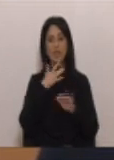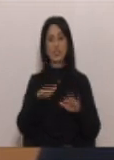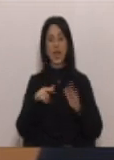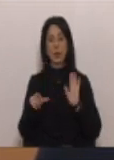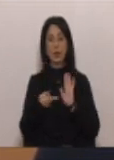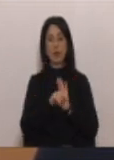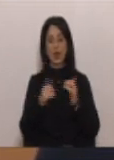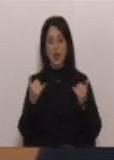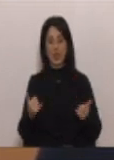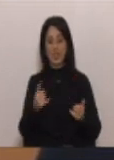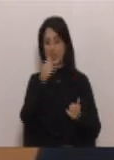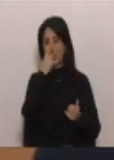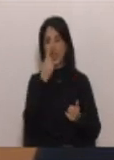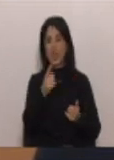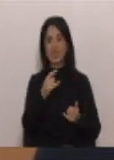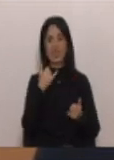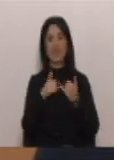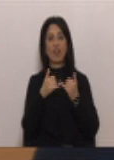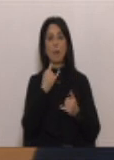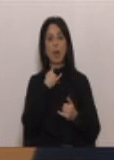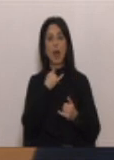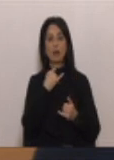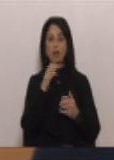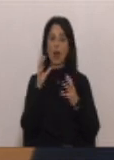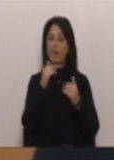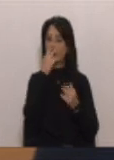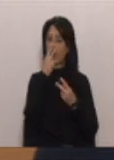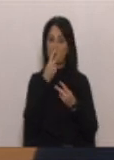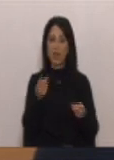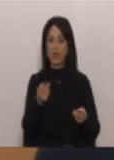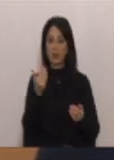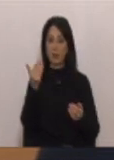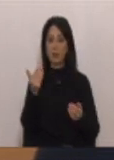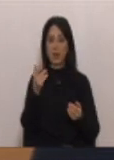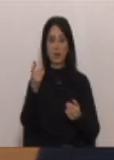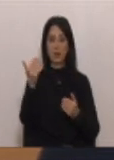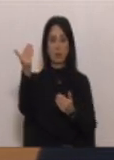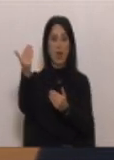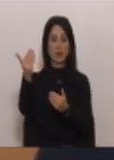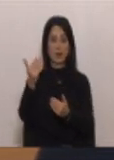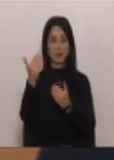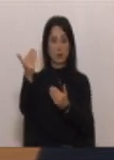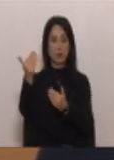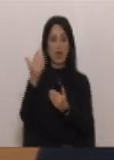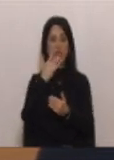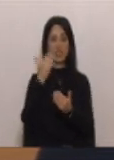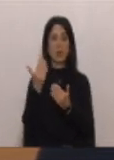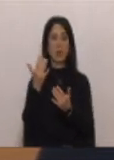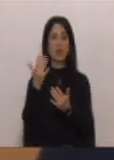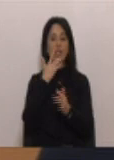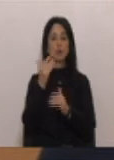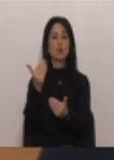ერთად და დღეს ვერც ერთ ყვითელ მარშრუტკას თუ ავტობუსს ვერ ნახავთ რომელიც მათი სიმბოლო იყო. ეს სიმბოლო იყო ნაციონალური